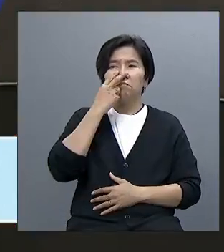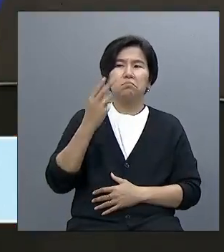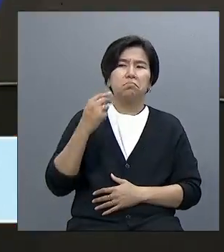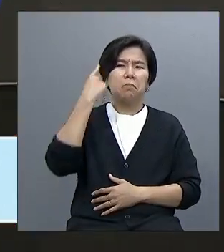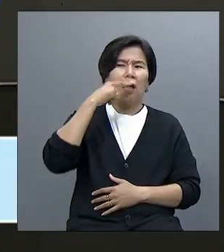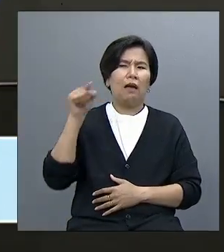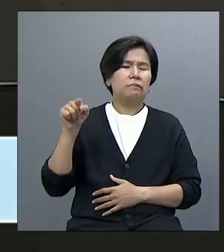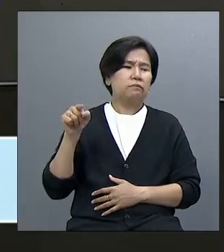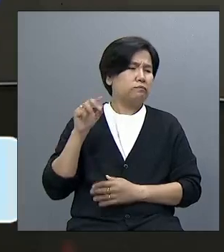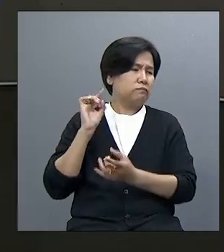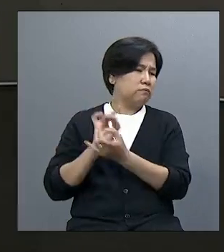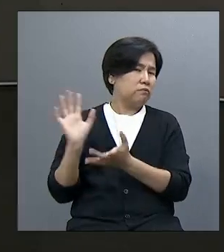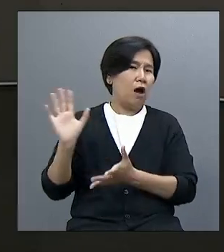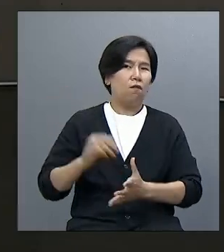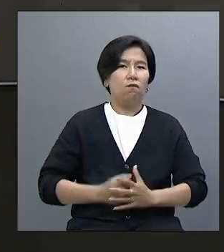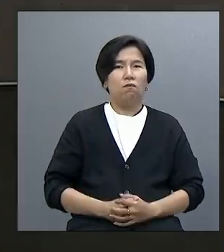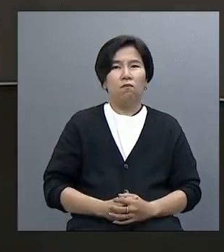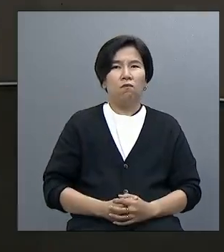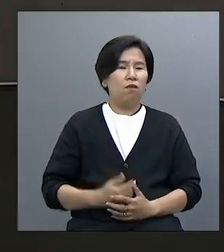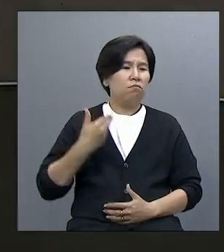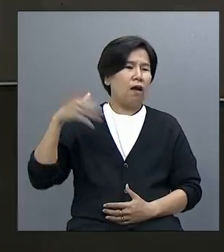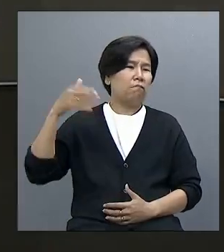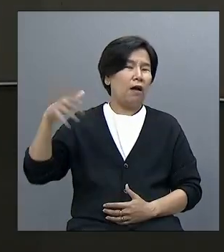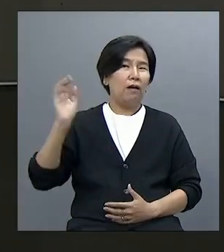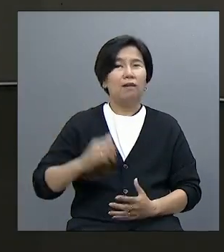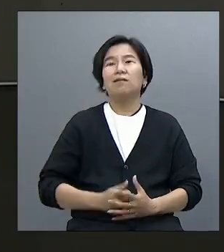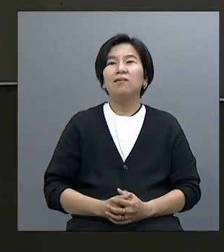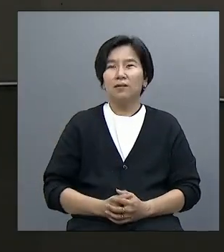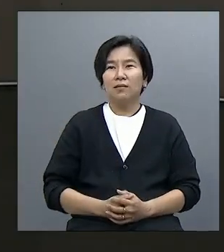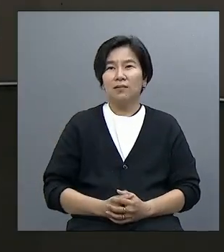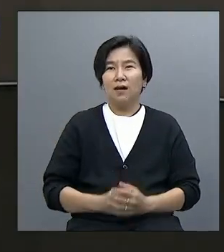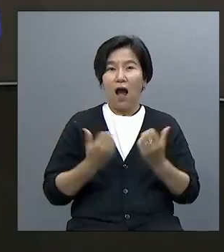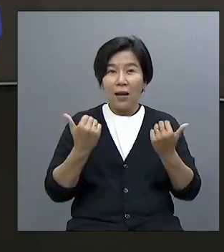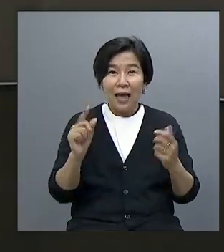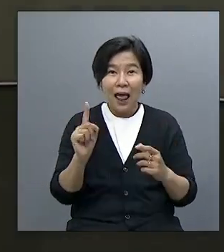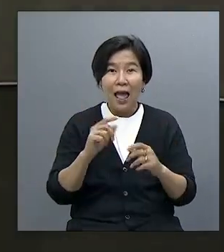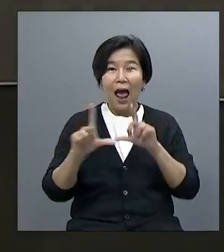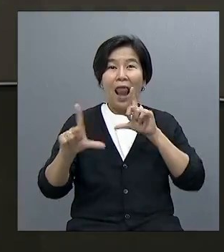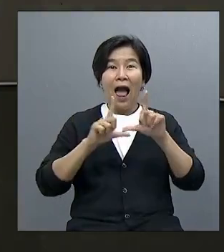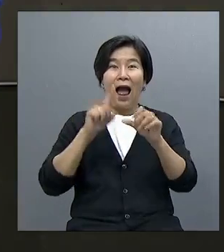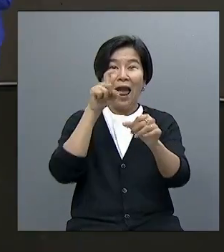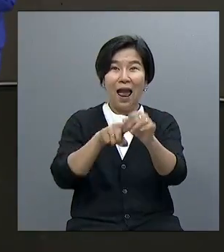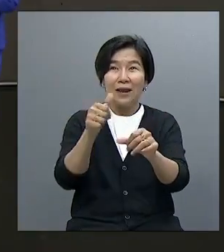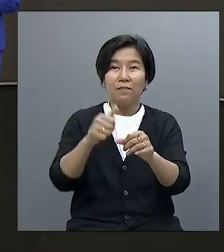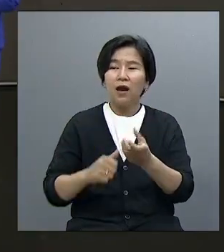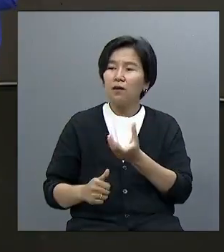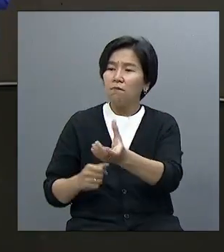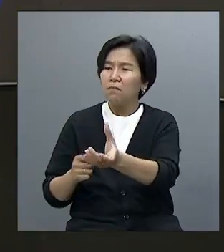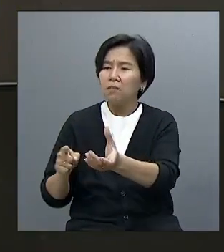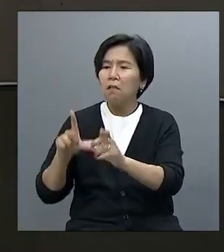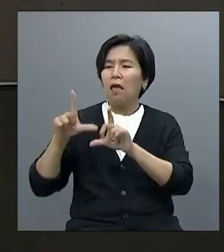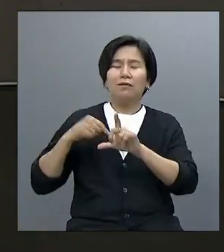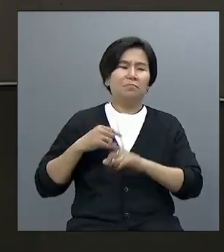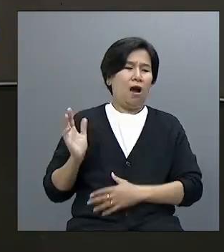ราไม่อยากยุ่งไม่อยากเสวนาด้วย เป็นการแอดไลน์ไหมคะอาจารย์สมัย ประมาณนั้น ไม่ให้ไลน ์ขอแอดไลน์หน่อยอ๋อไม่สะดวกให้ไลน์ค่ะ เ